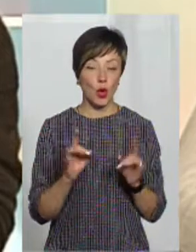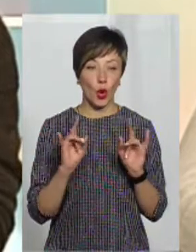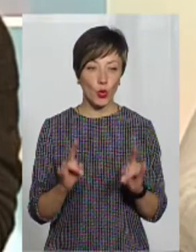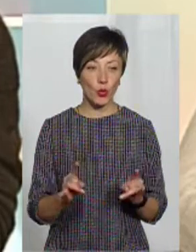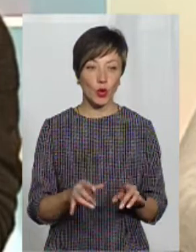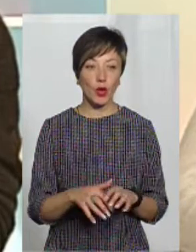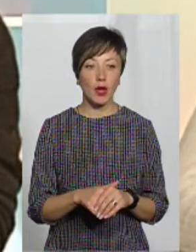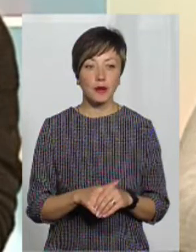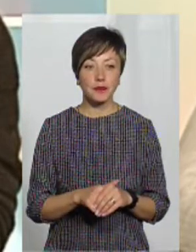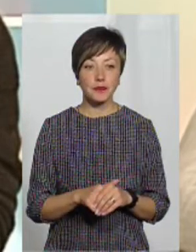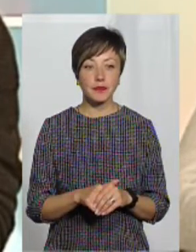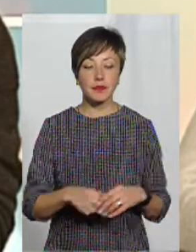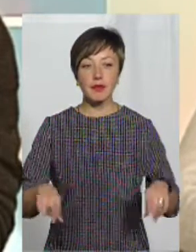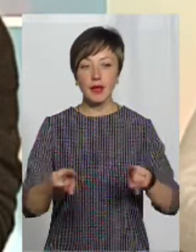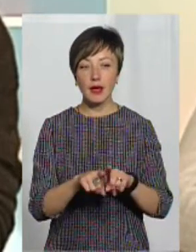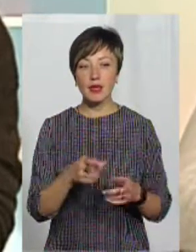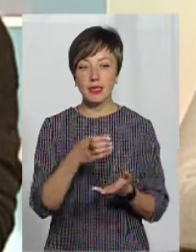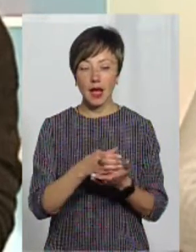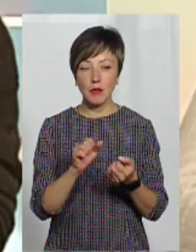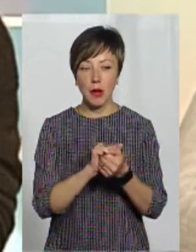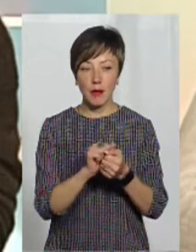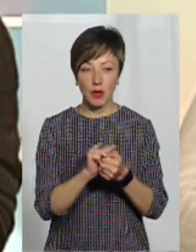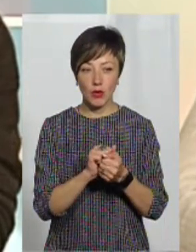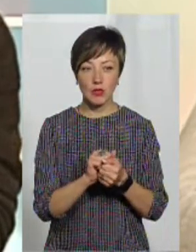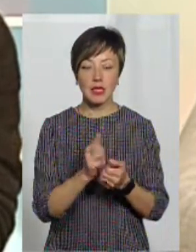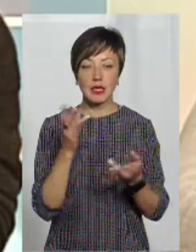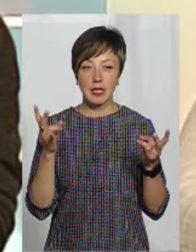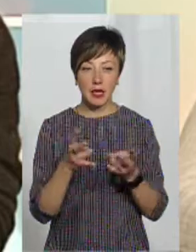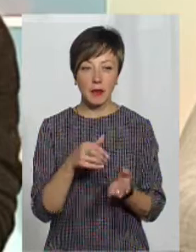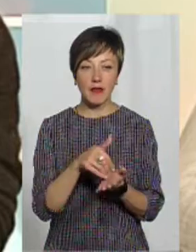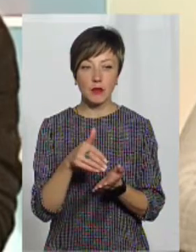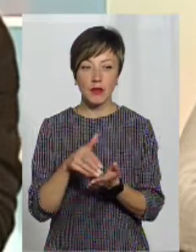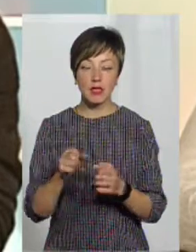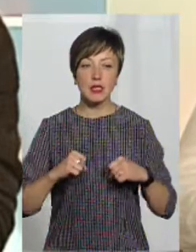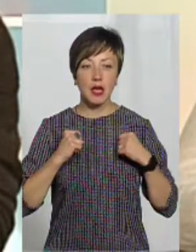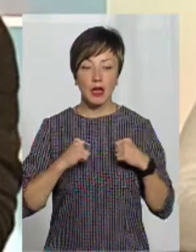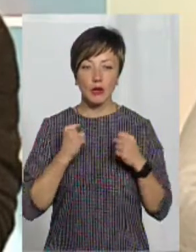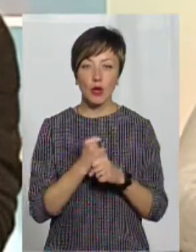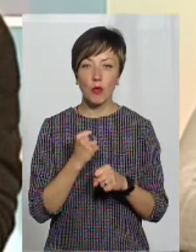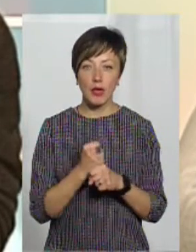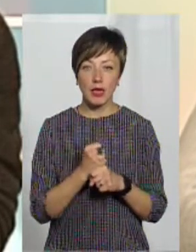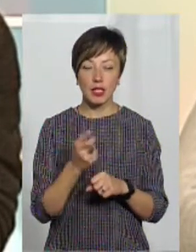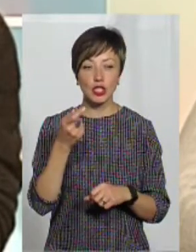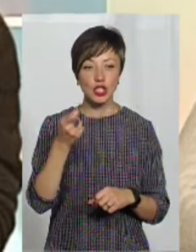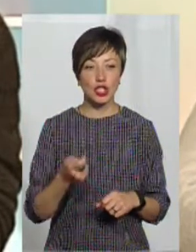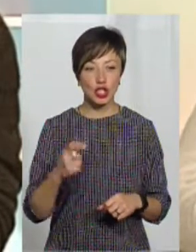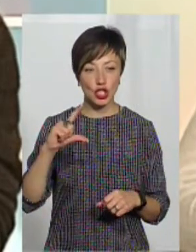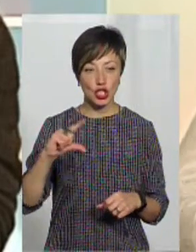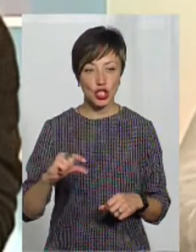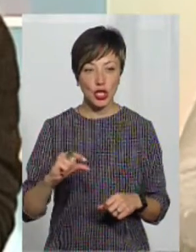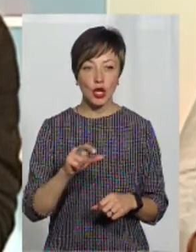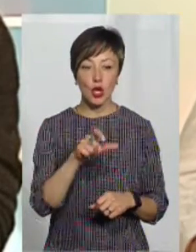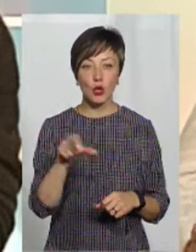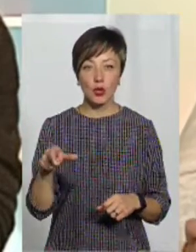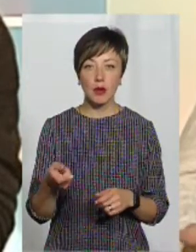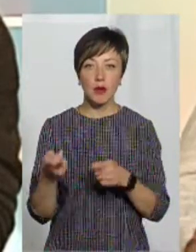круто. Потім від стаканчиків цих паперових навіть вже теж треба відмовлятися. Стараються так само робити знижки для того, щоб